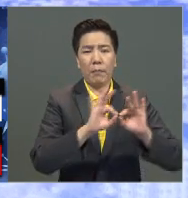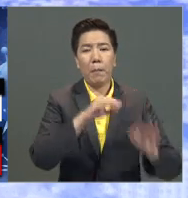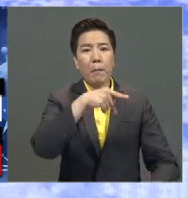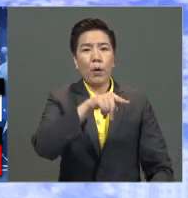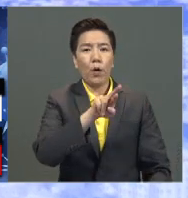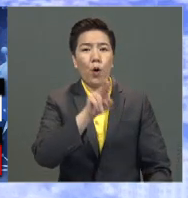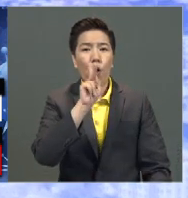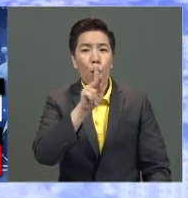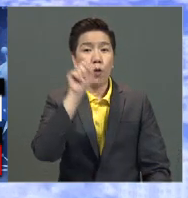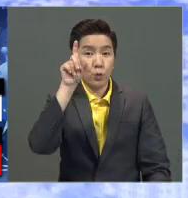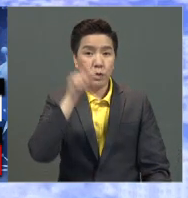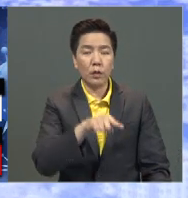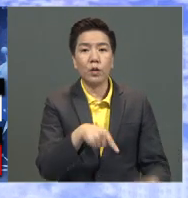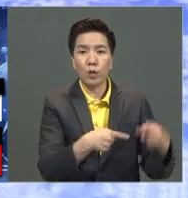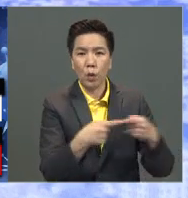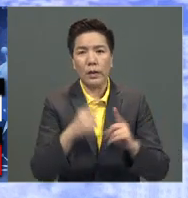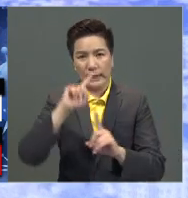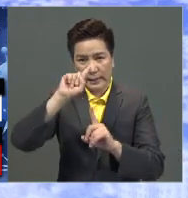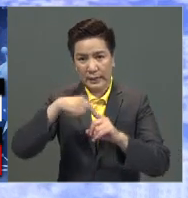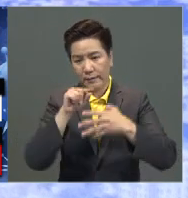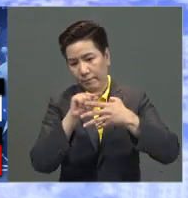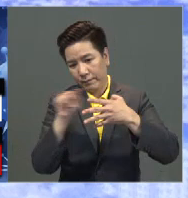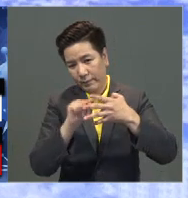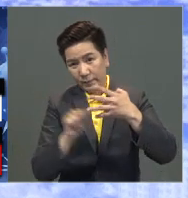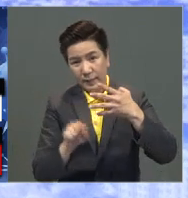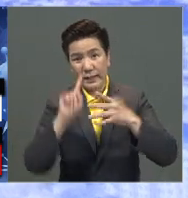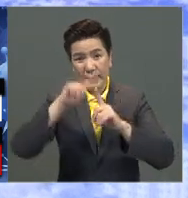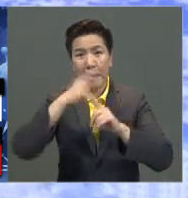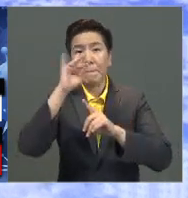พรกฉุกเฉินไปอีกสักอย่างน้อยก็1เดือนก่อนเพื่อรอว่า